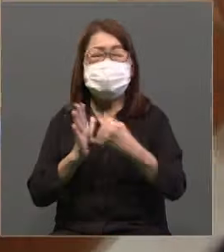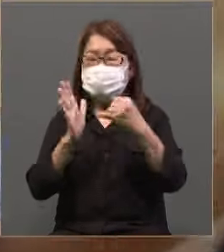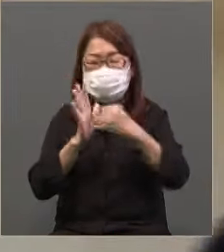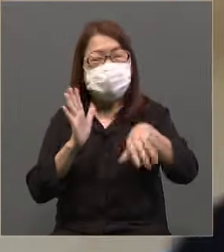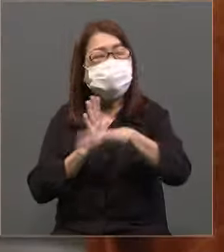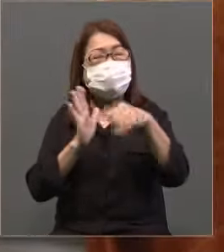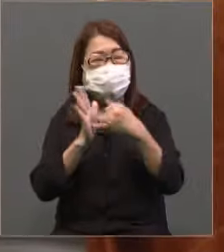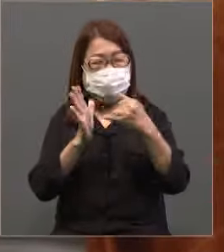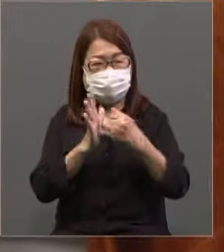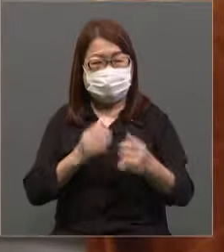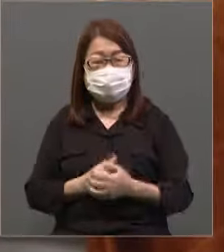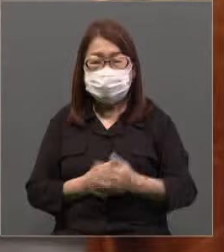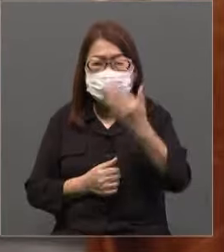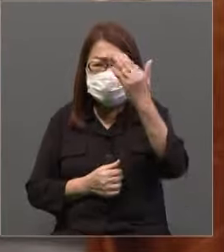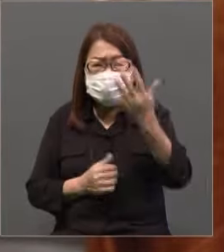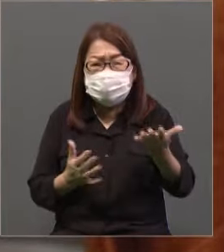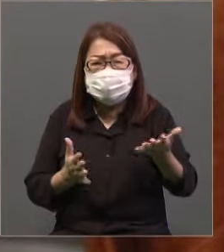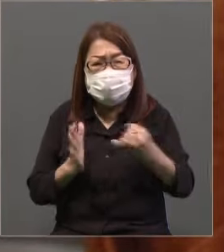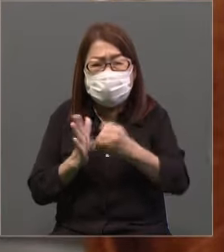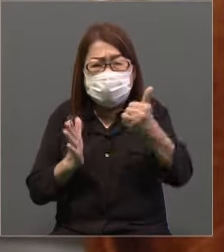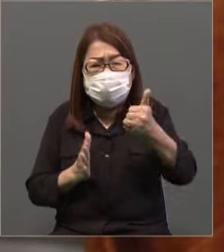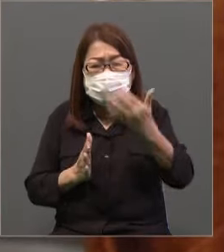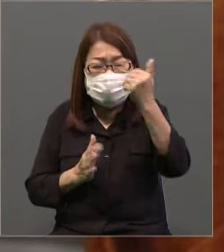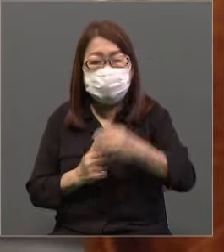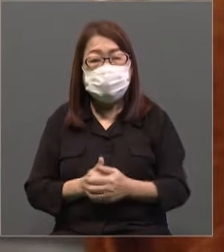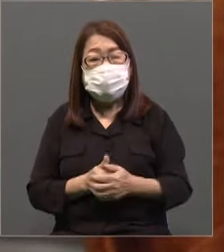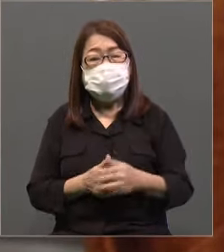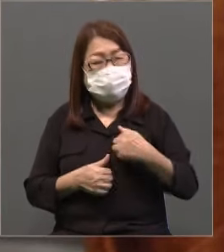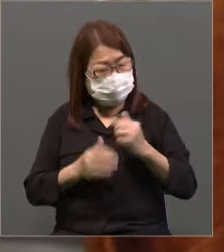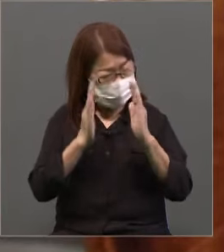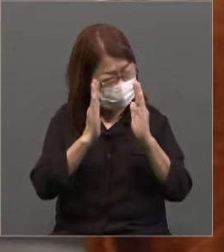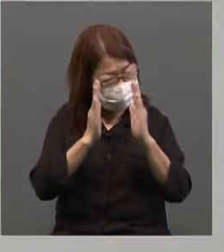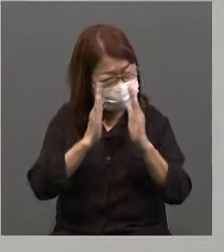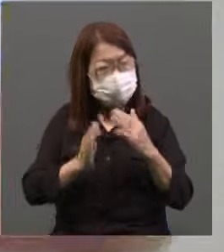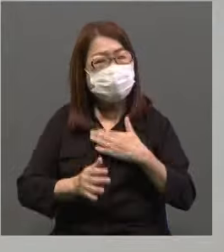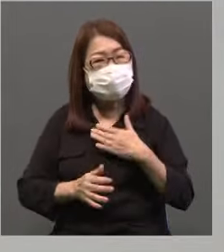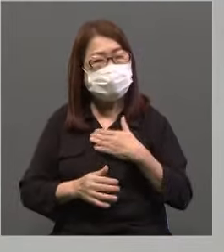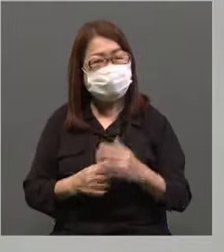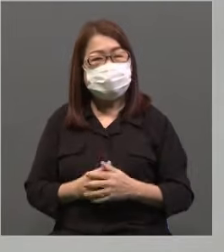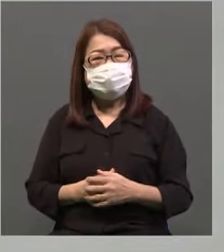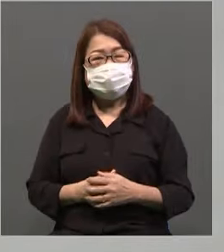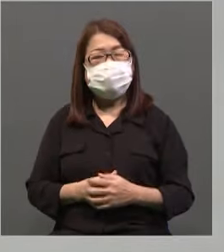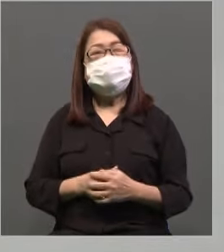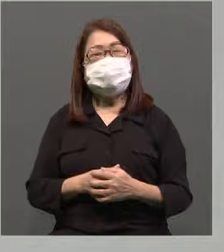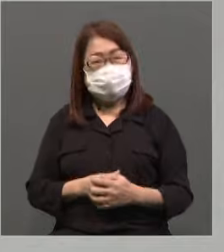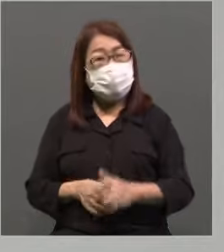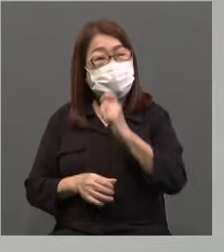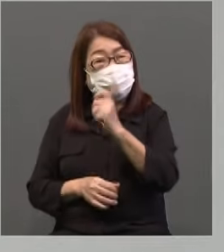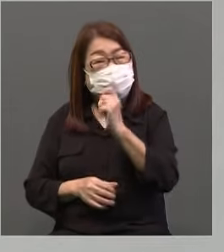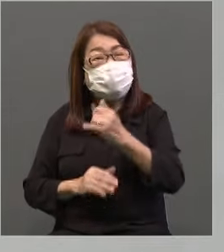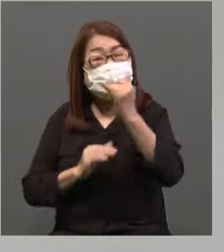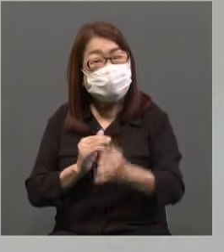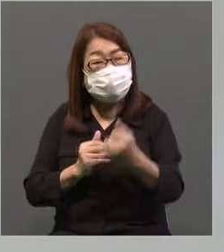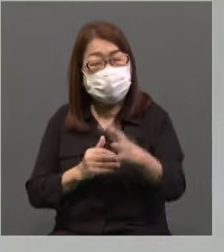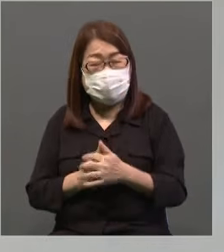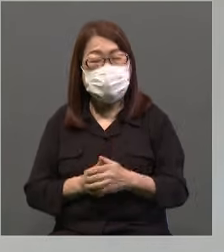ยครับ ทำไมง่ายหมดเลยอ่ะ เพราะว่าผู้ผ่าตั้งใจครับ สัมภาษณ์เสร็จภูผาบอกว่า